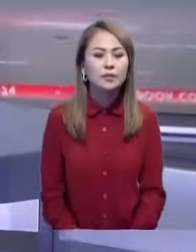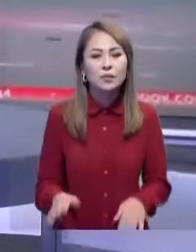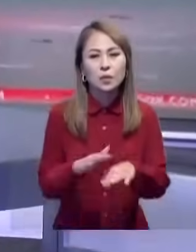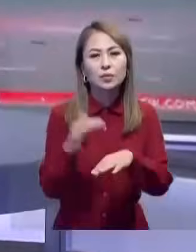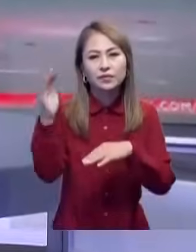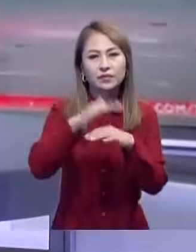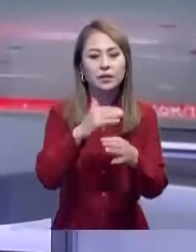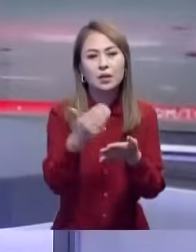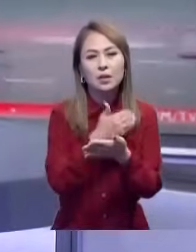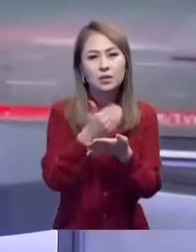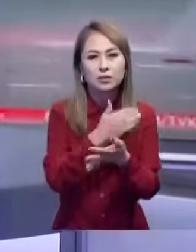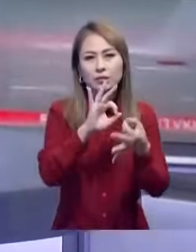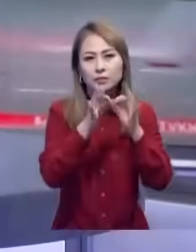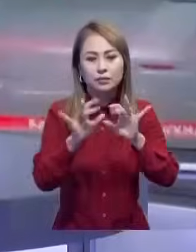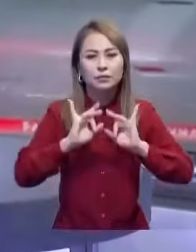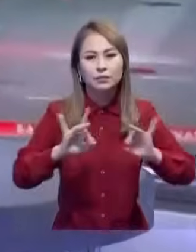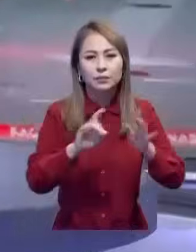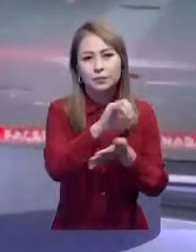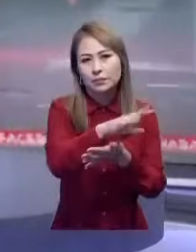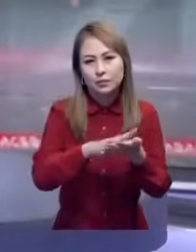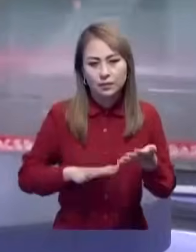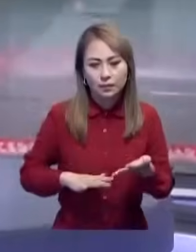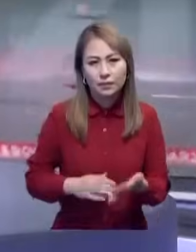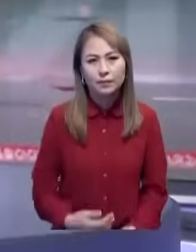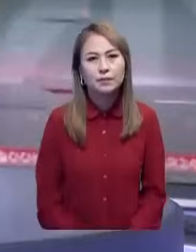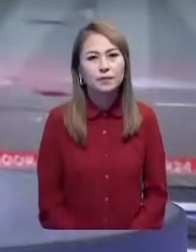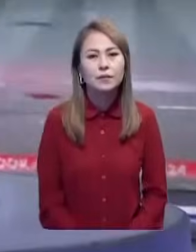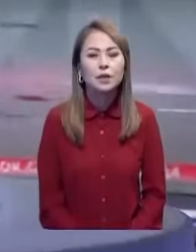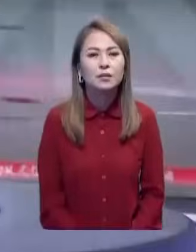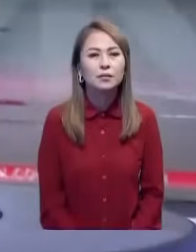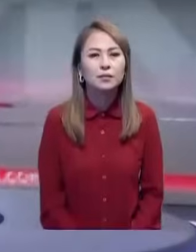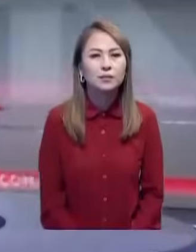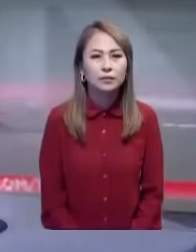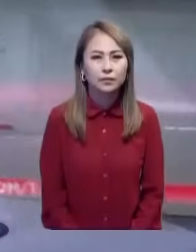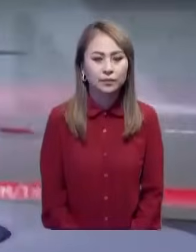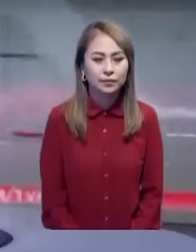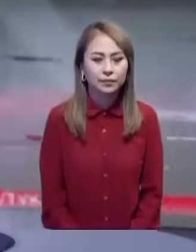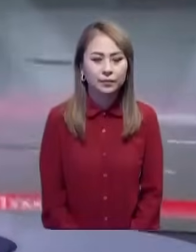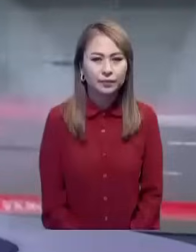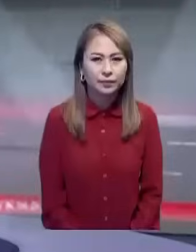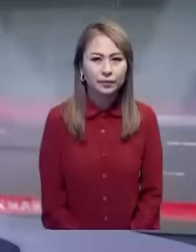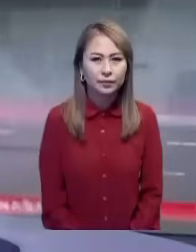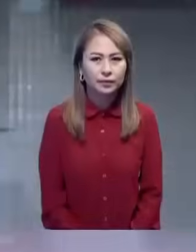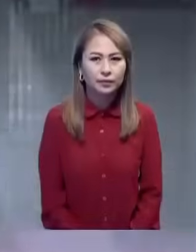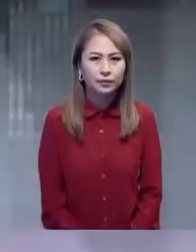жарық. Еліміздің басты ақпараттық арнасы өз жұмысын жалғастырады. Тізгінде Дастан Мүрсәлім, суда аудармада Жанбота